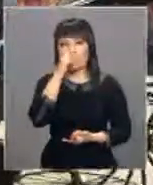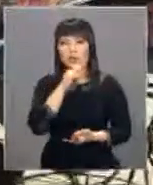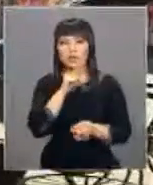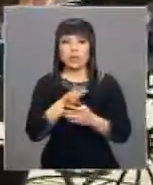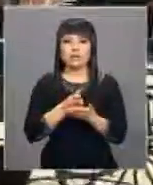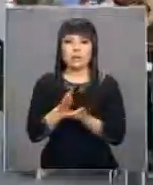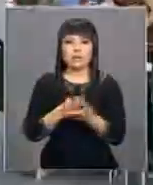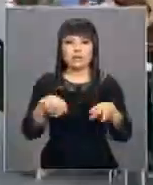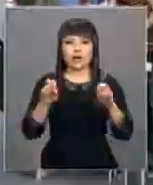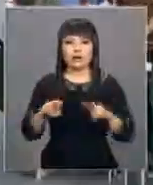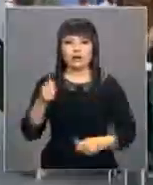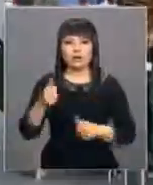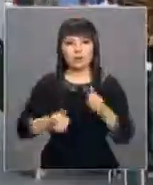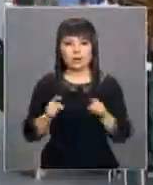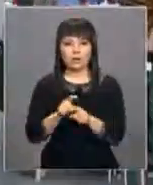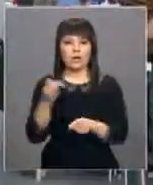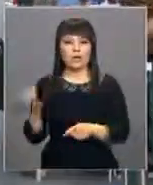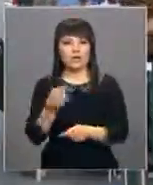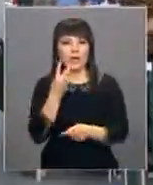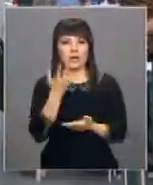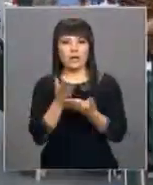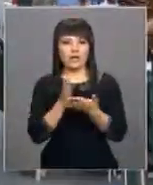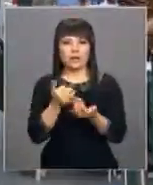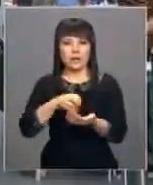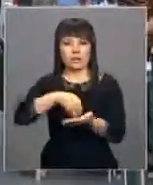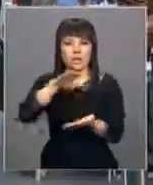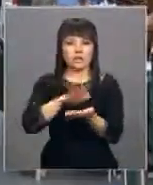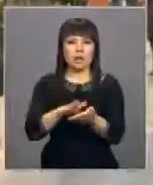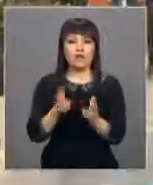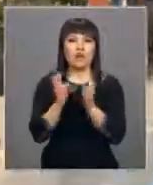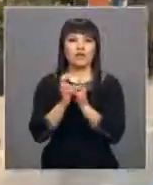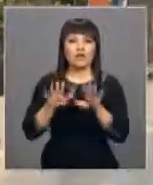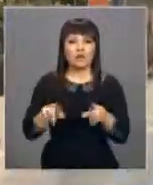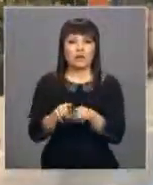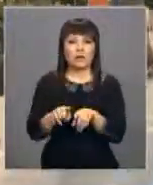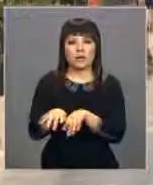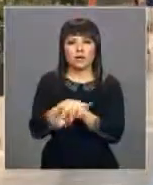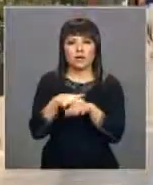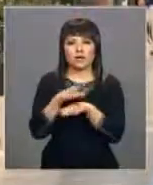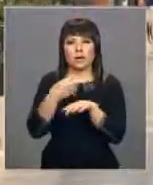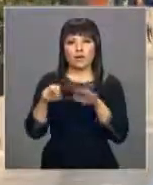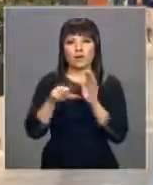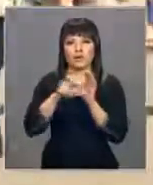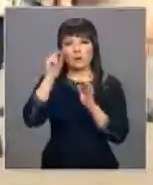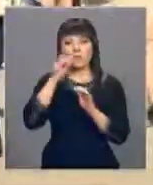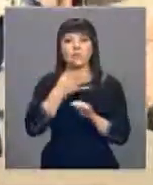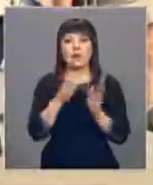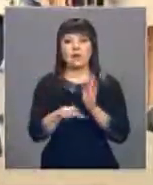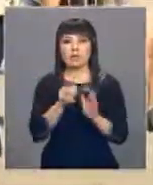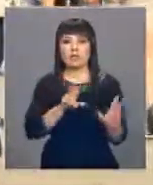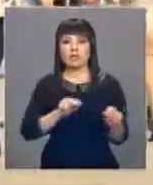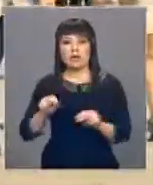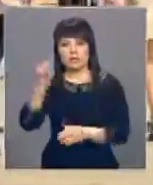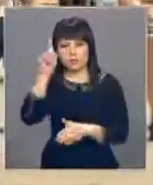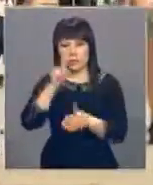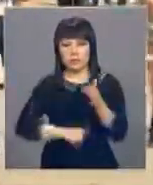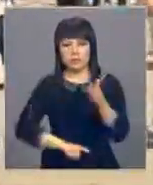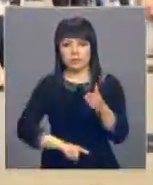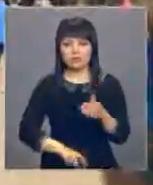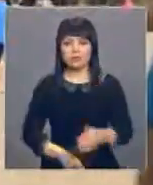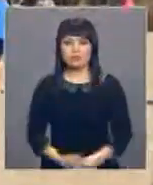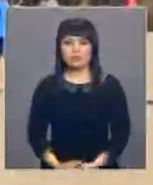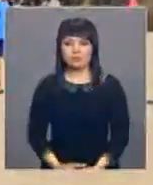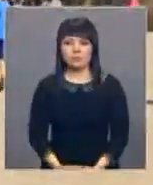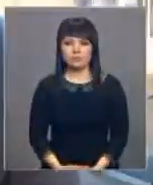саяси додаға қызығушылық жоғары. Ресми тіркелген Австрия байқаушылары 26 сәуір күні сайлаудың сәтті өтетініне бек